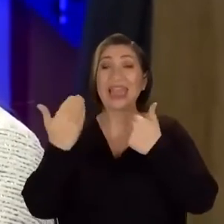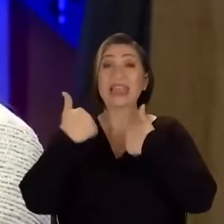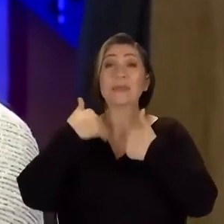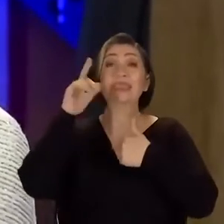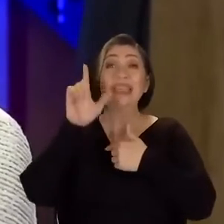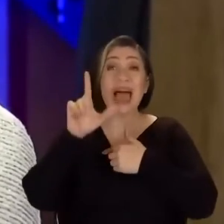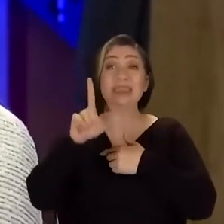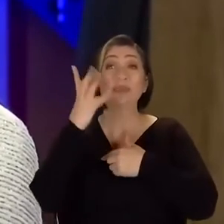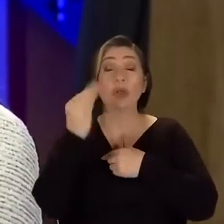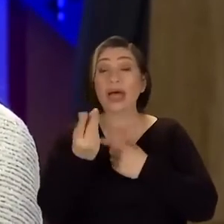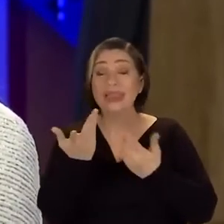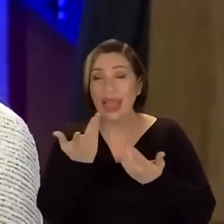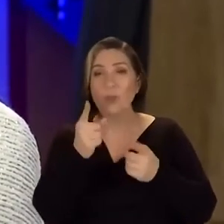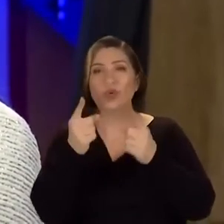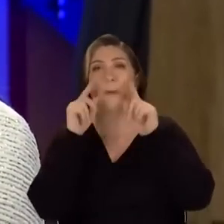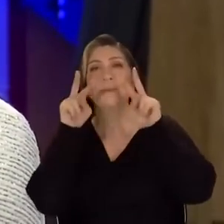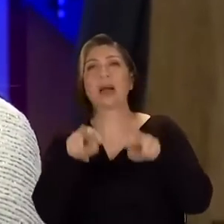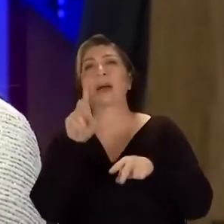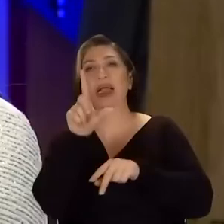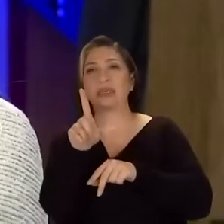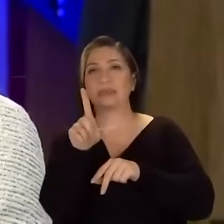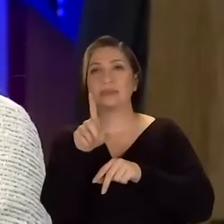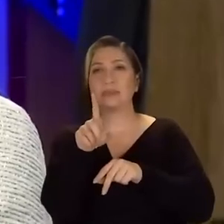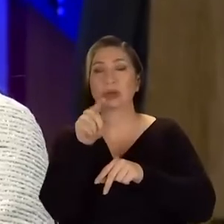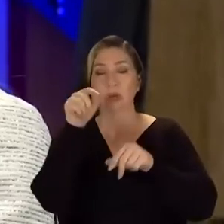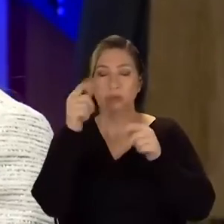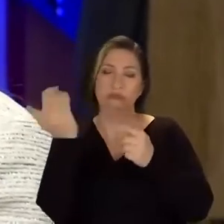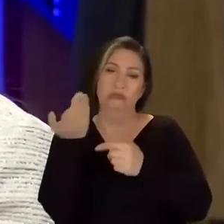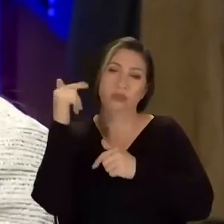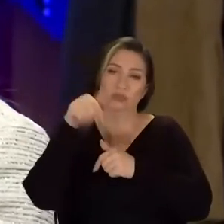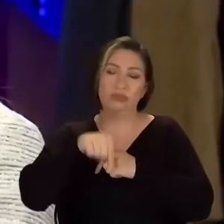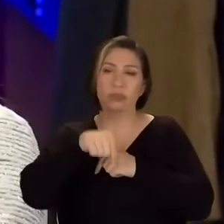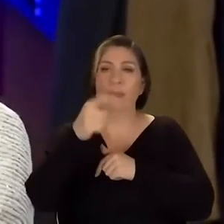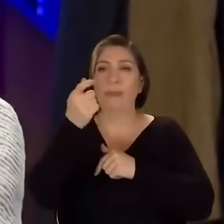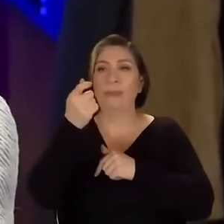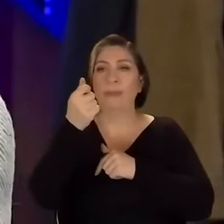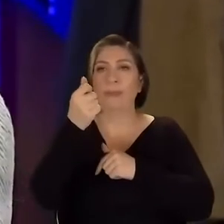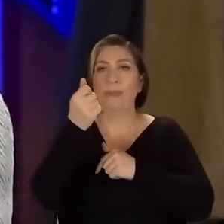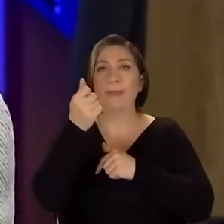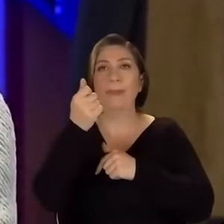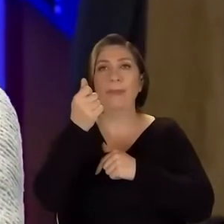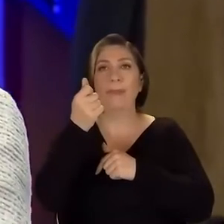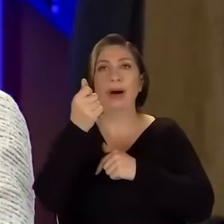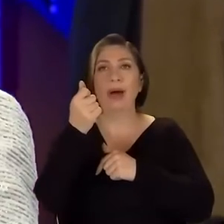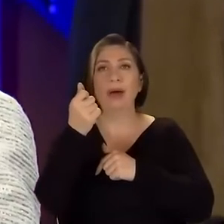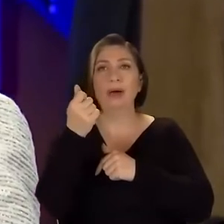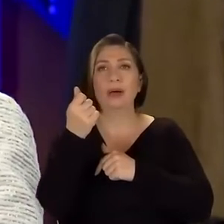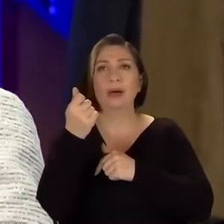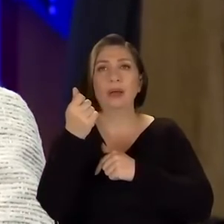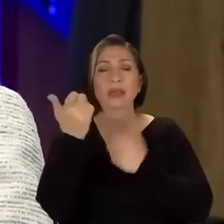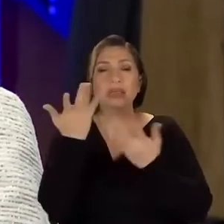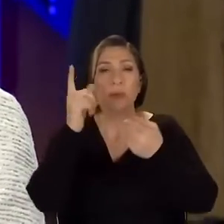olduğu yapıcı yıkımdan bakmak lazım. Yani bugün işte evet, paraları nasıl bugüne kadar